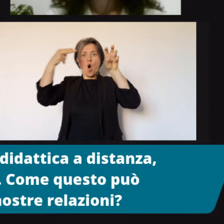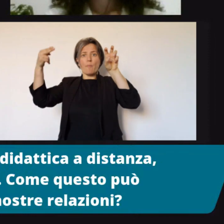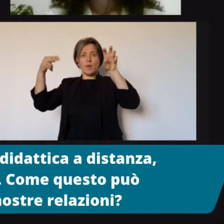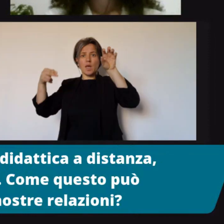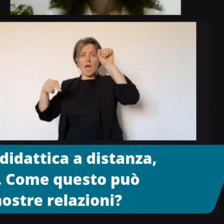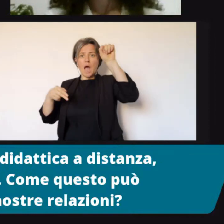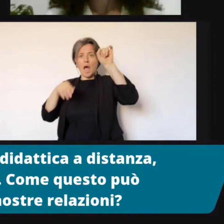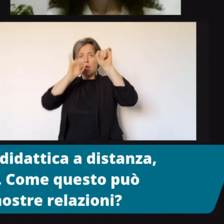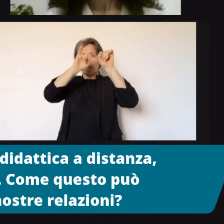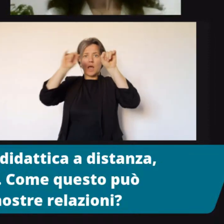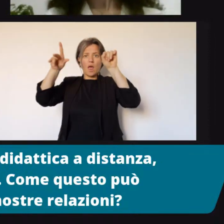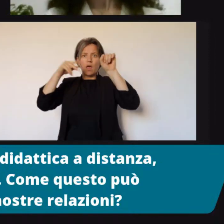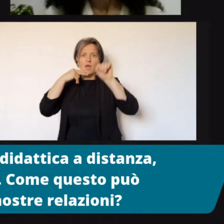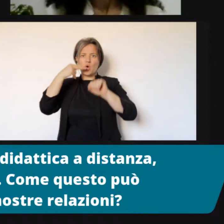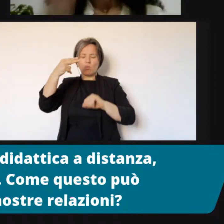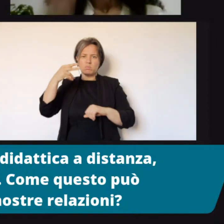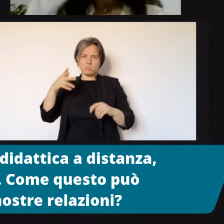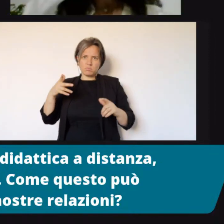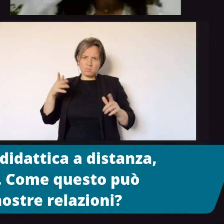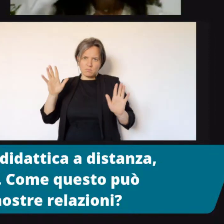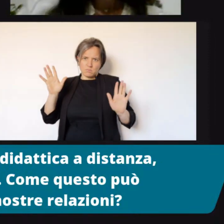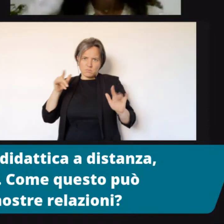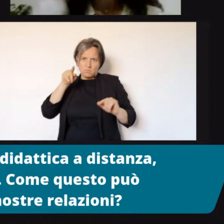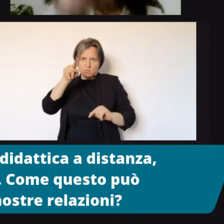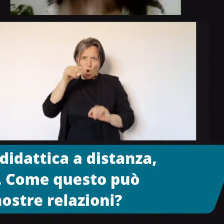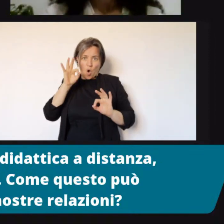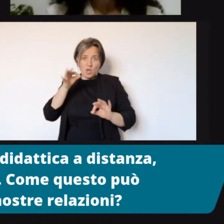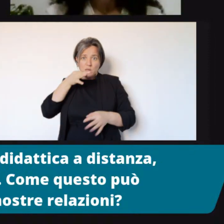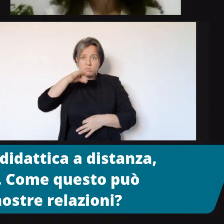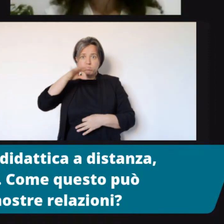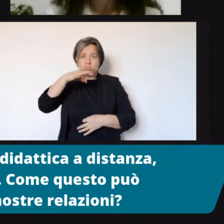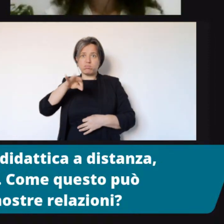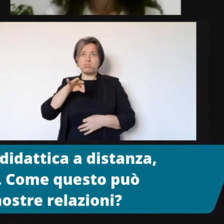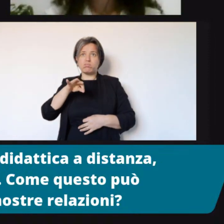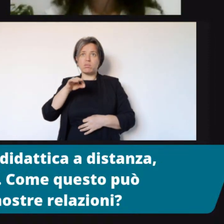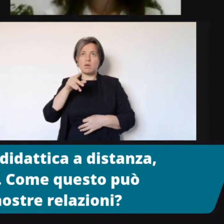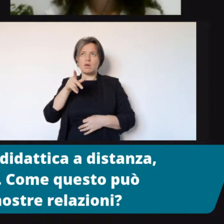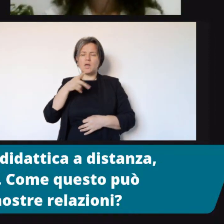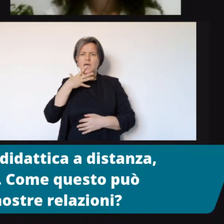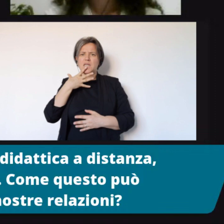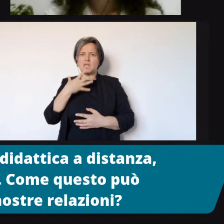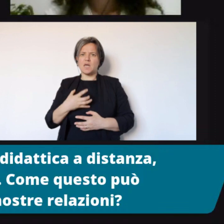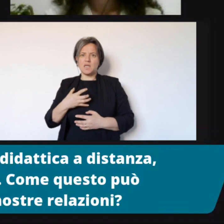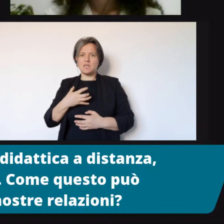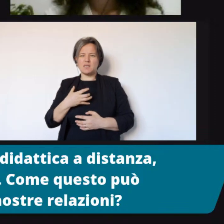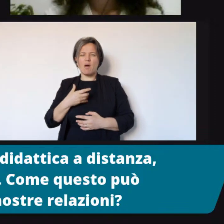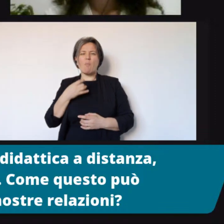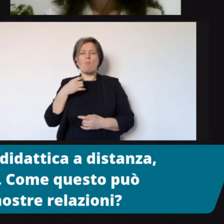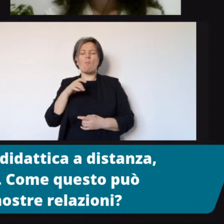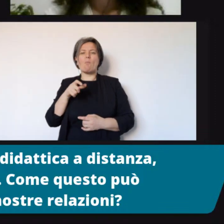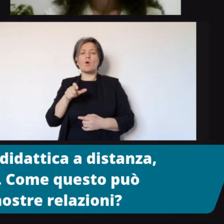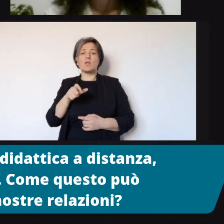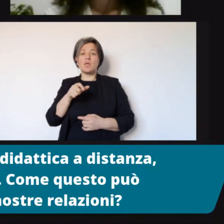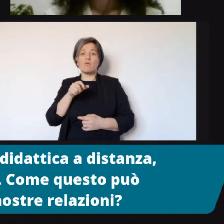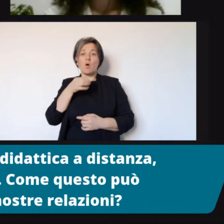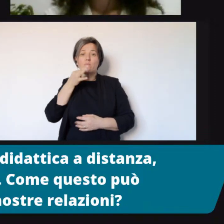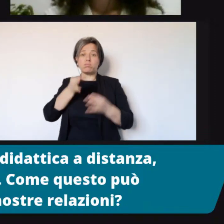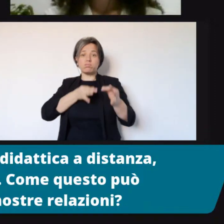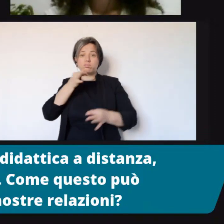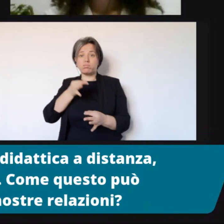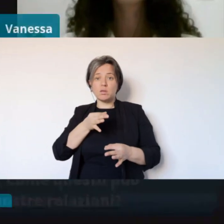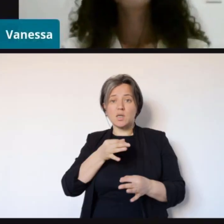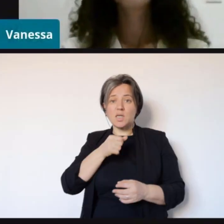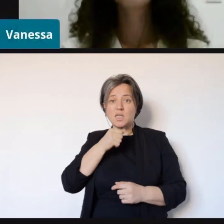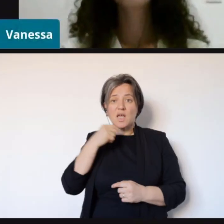studenti, è stato per me assai triste, perché durante una lezione serve vedere le